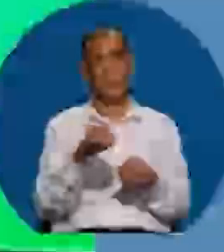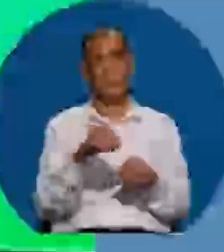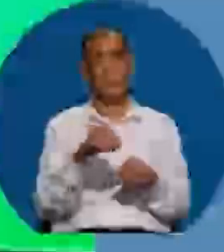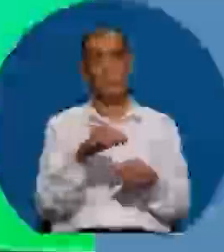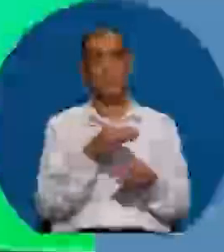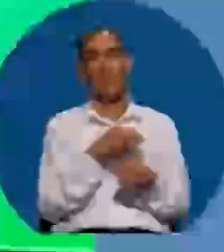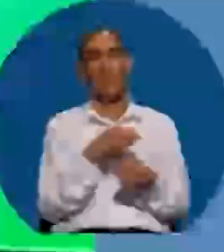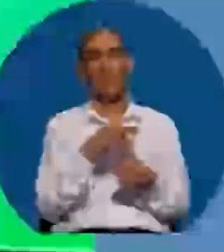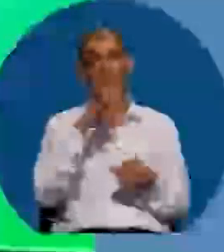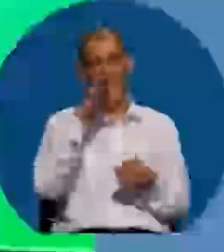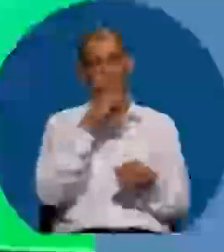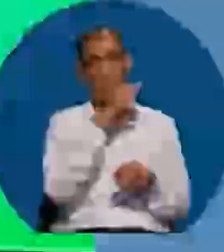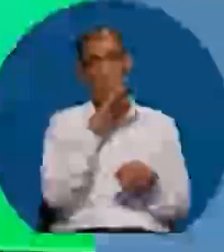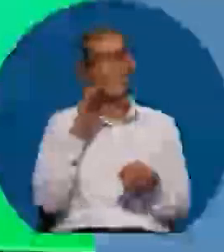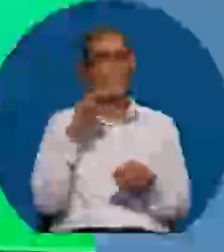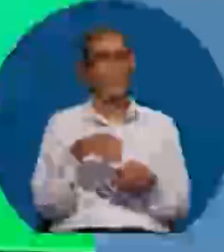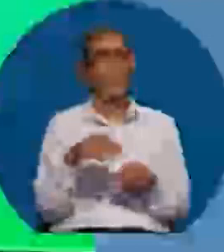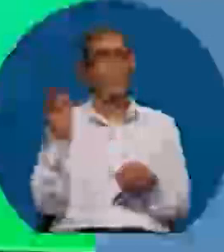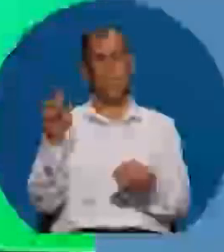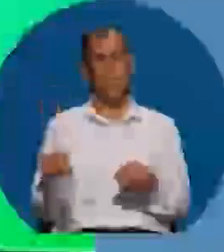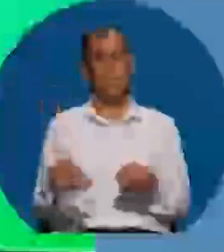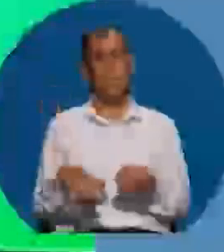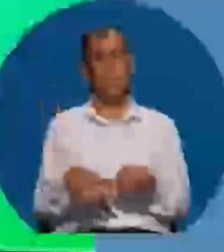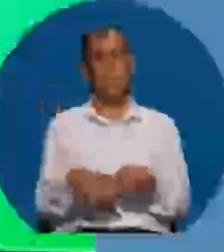анадай инсан екенлігі тәрепленген екен.